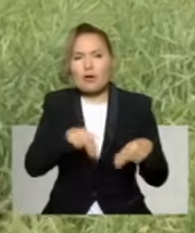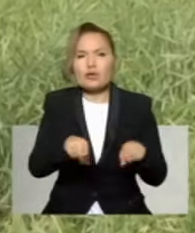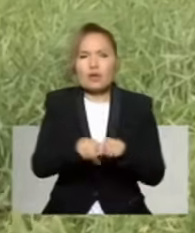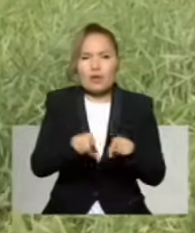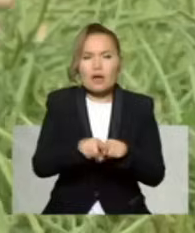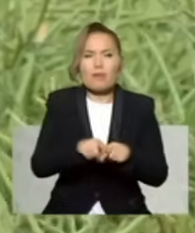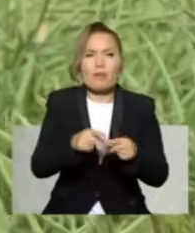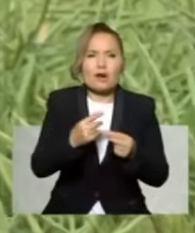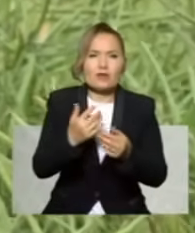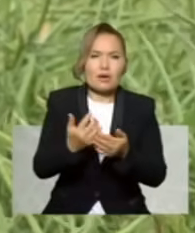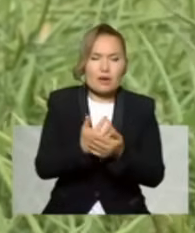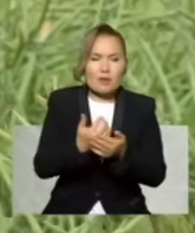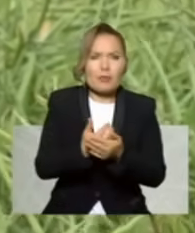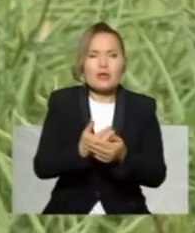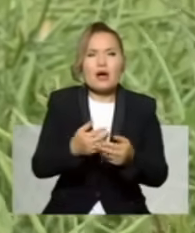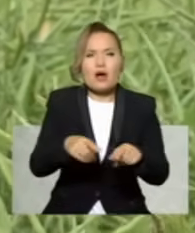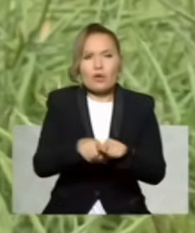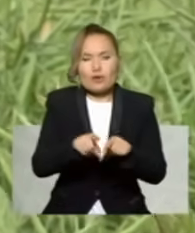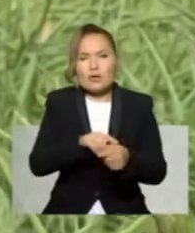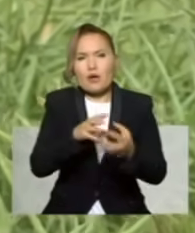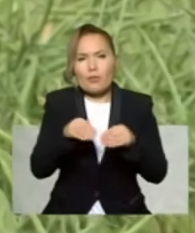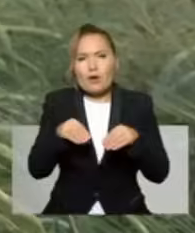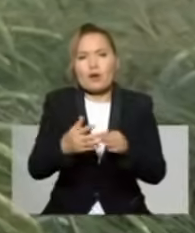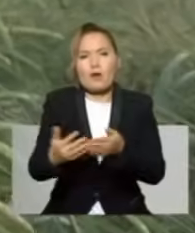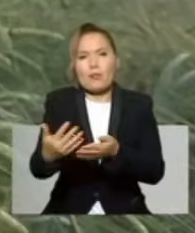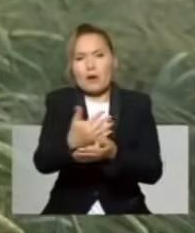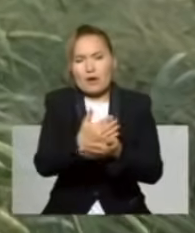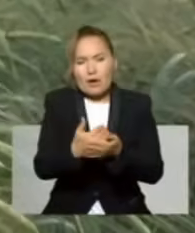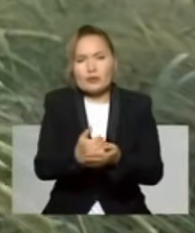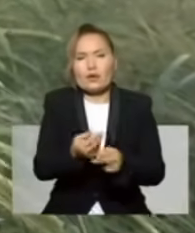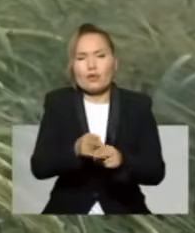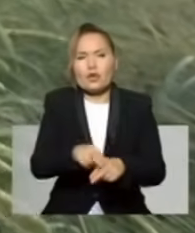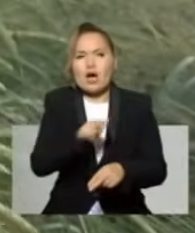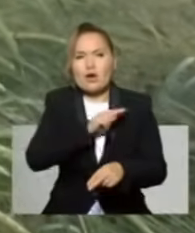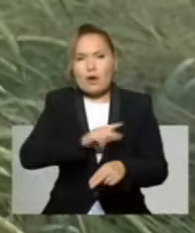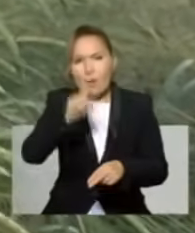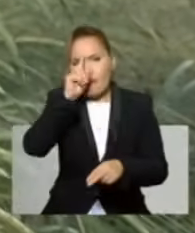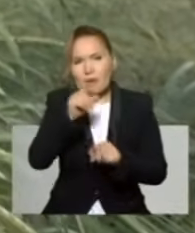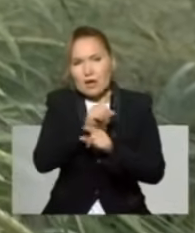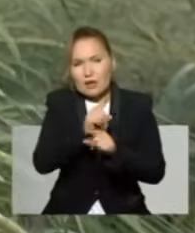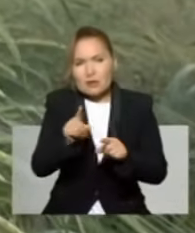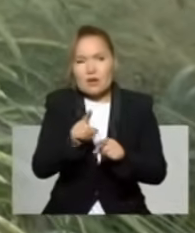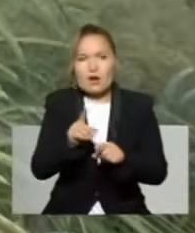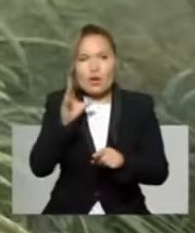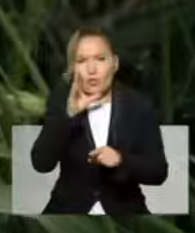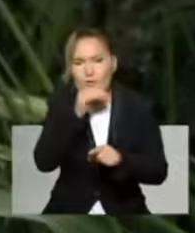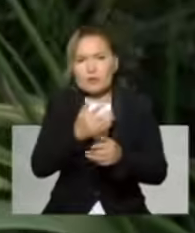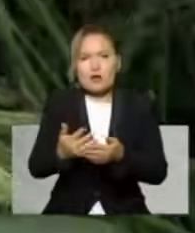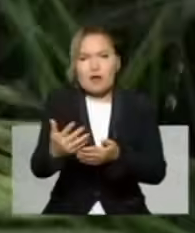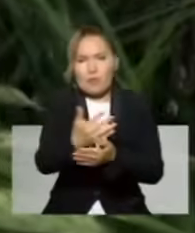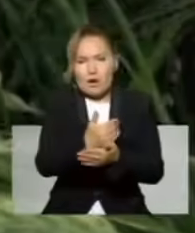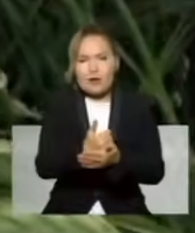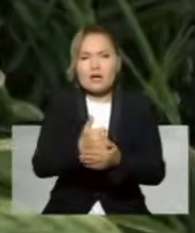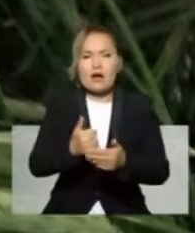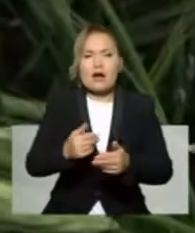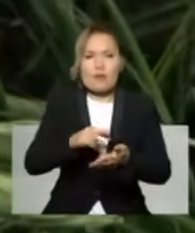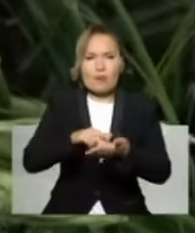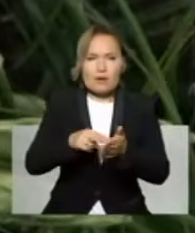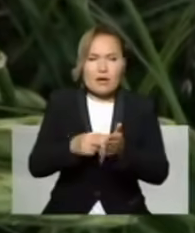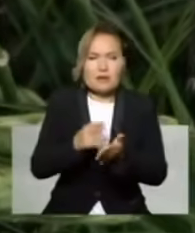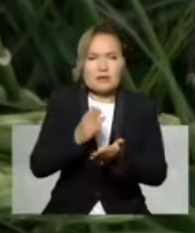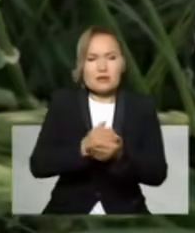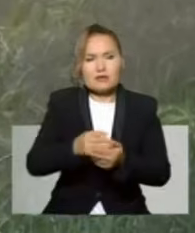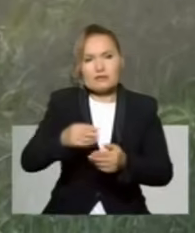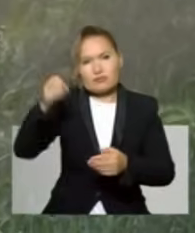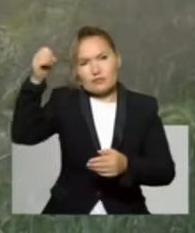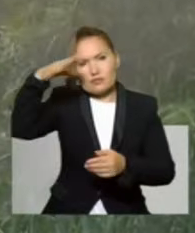деген диқандар күн ашылса егінді. Бір айда жинап аламыз деп тас түйін дайын отыр. Омсындық Наурызбаева, Данияр Жұмағұлов,